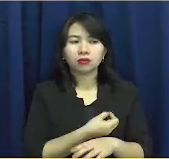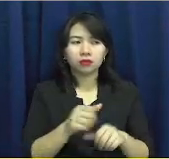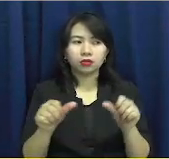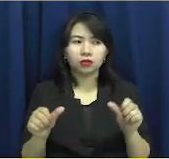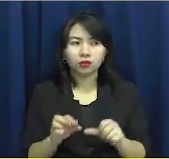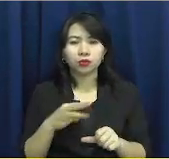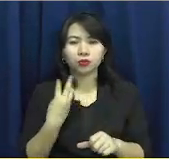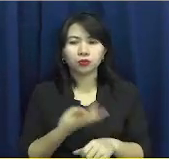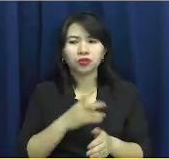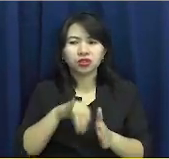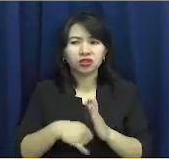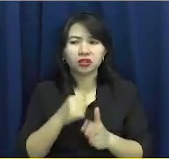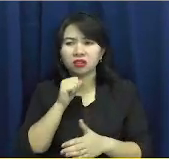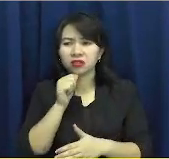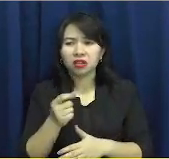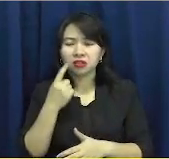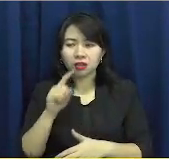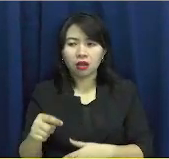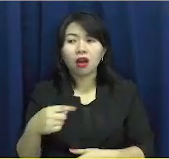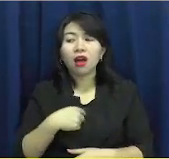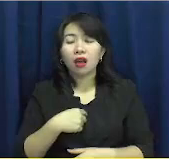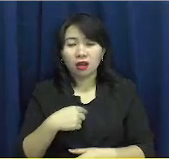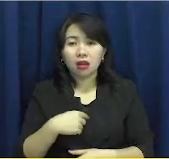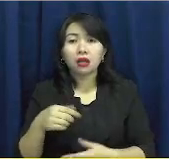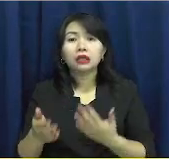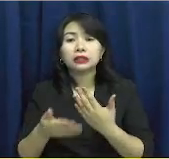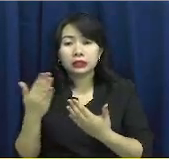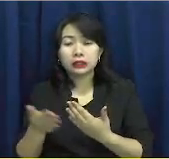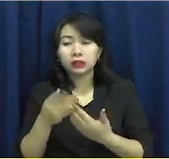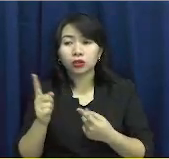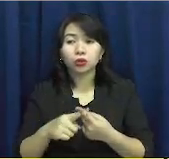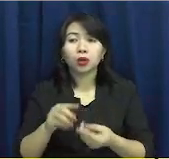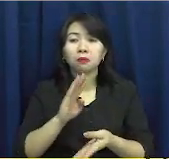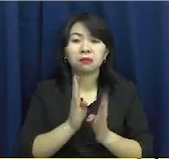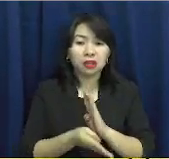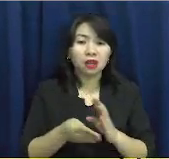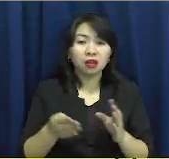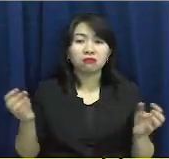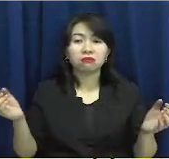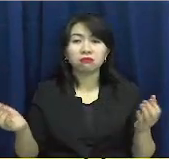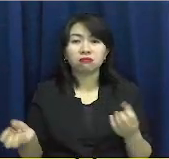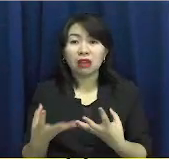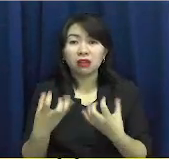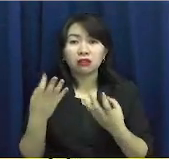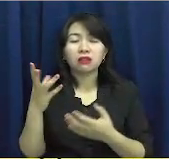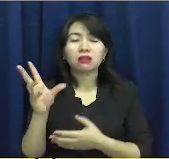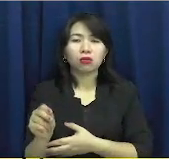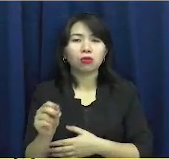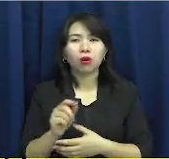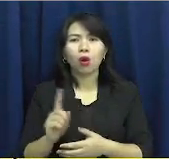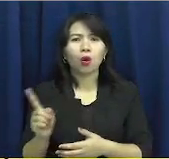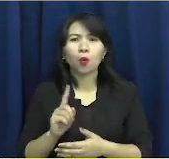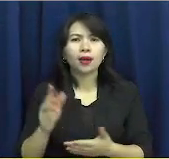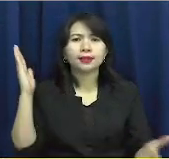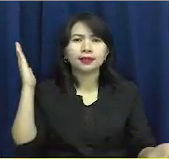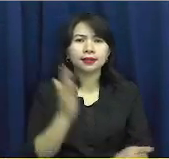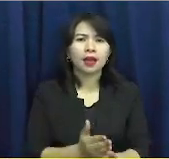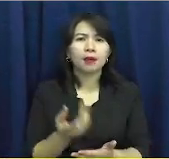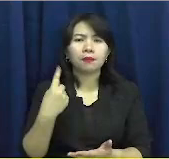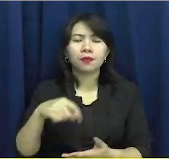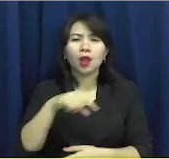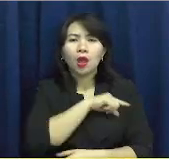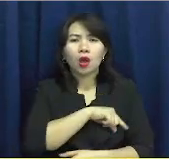na basta lang tayo dadami. Minsan, alam niyo po ba ang totoo niyan? What hinders the quantity of the growth, the